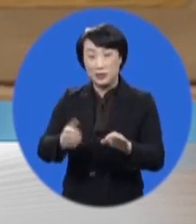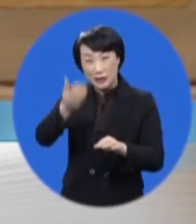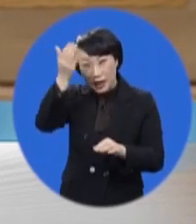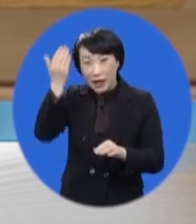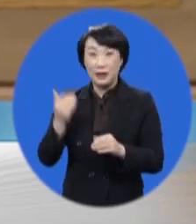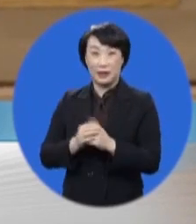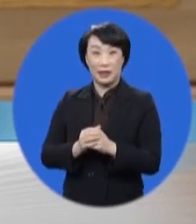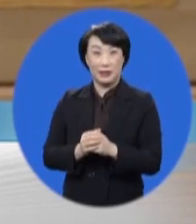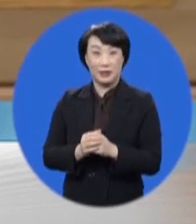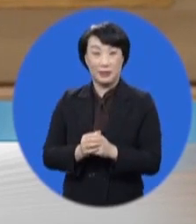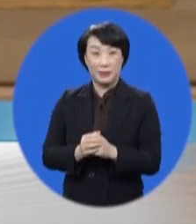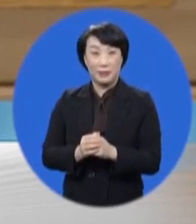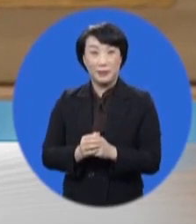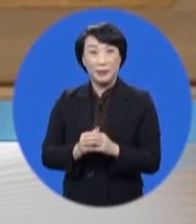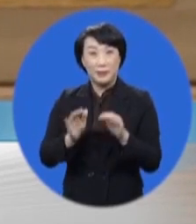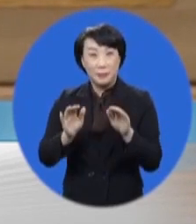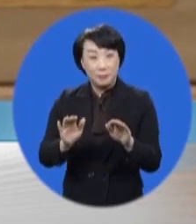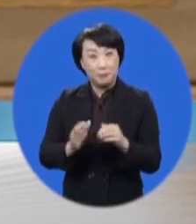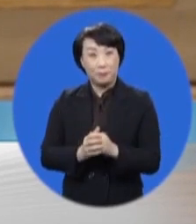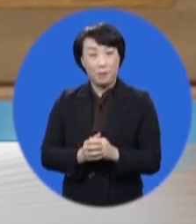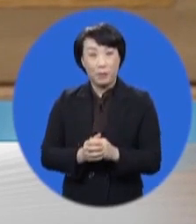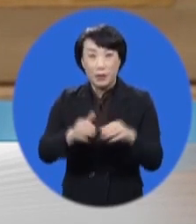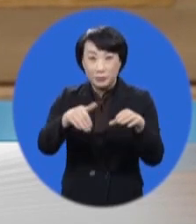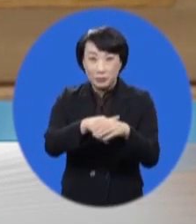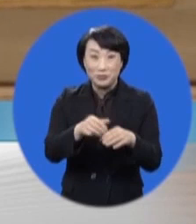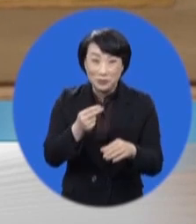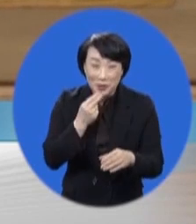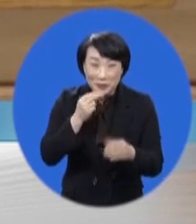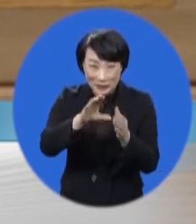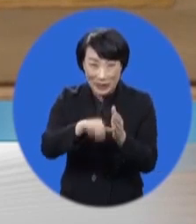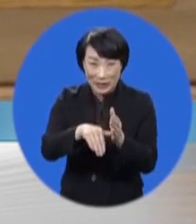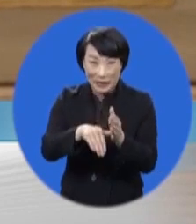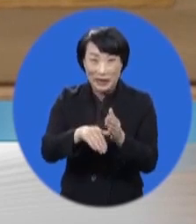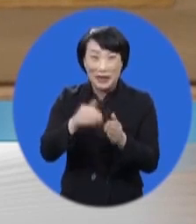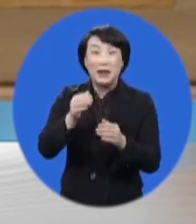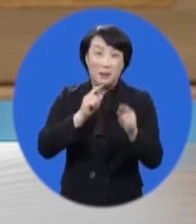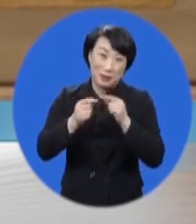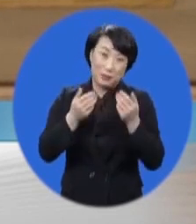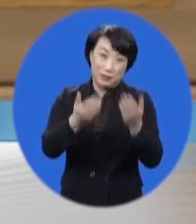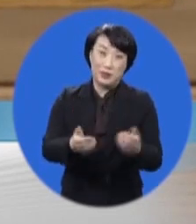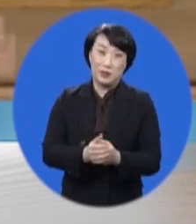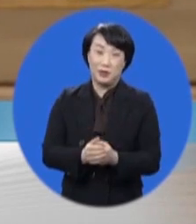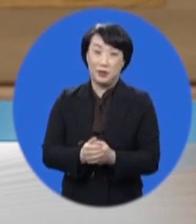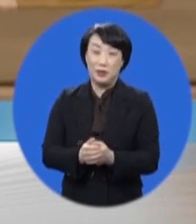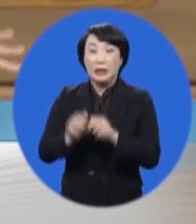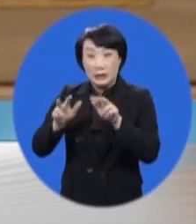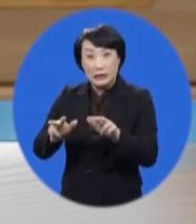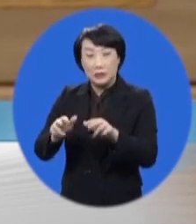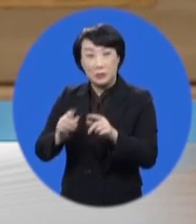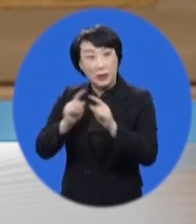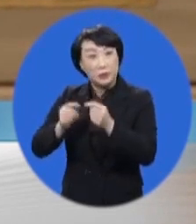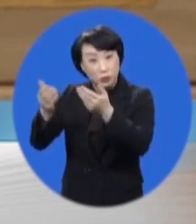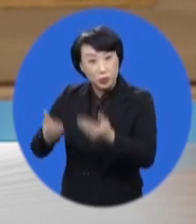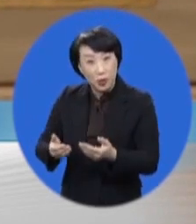과거에 아주 문명이 없던 시대에 하신 말씀이나 지금